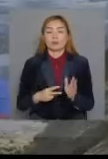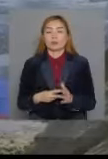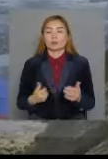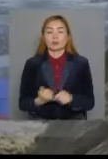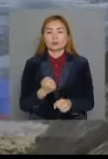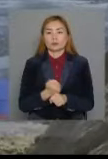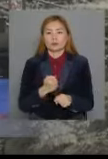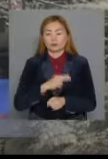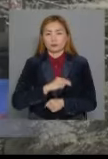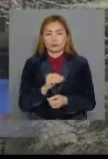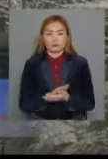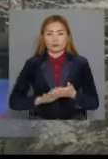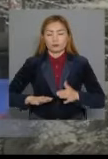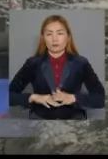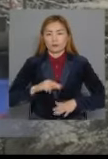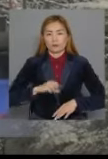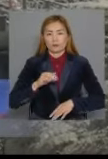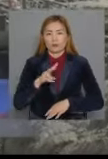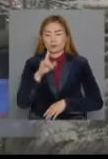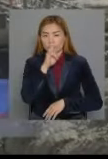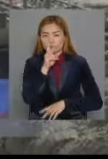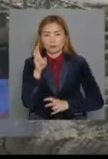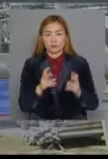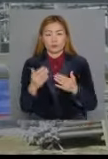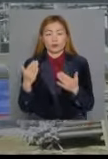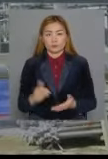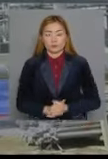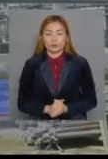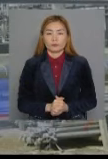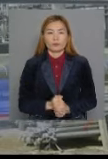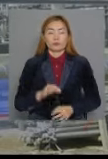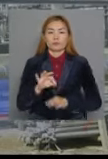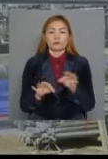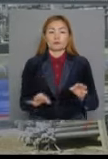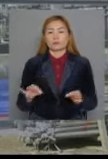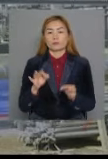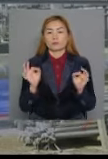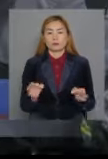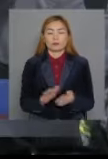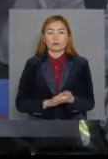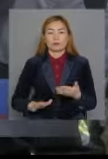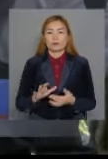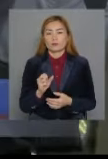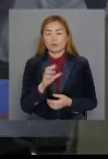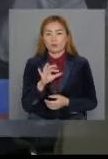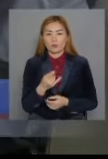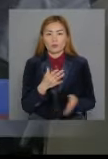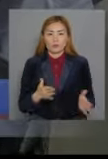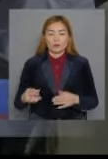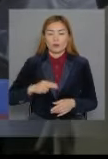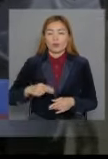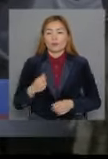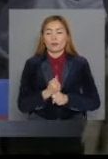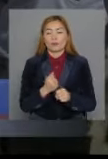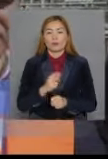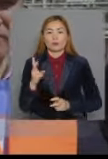модернизация механических очистных сооружений Атырауского нефтеперерабатывающего завода, реконструкция канала нормативно-очищенных стоков и рекультивация полей